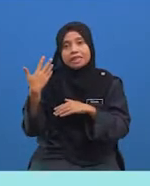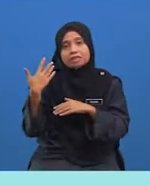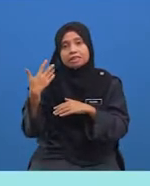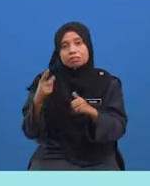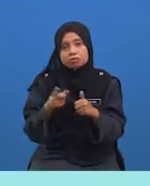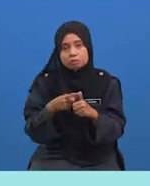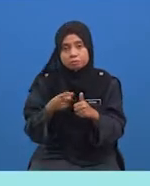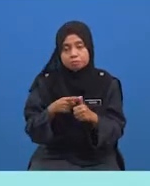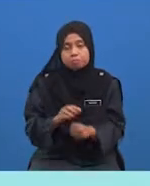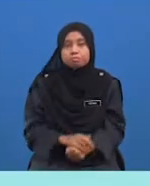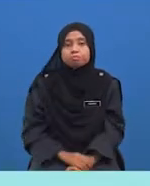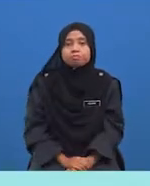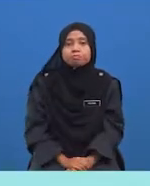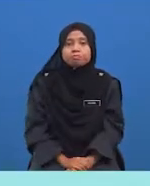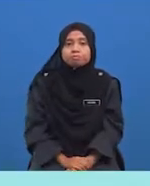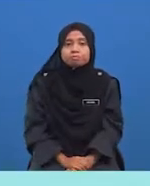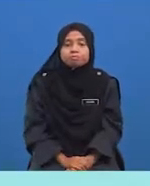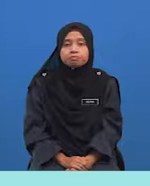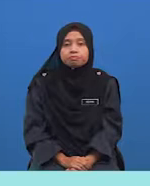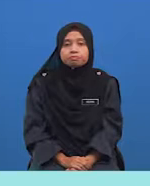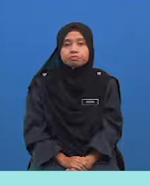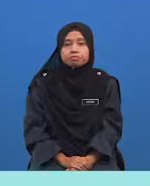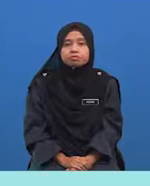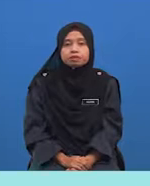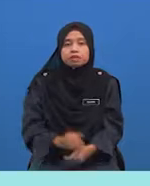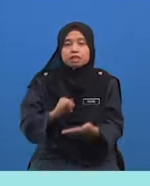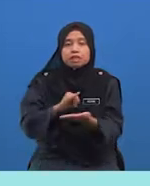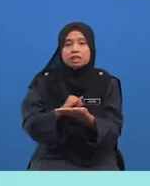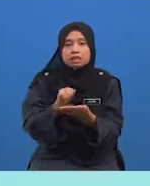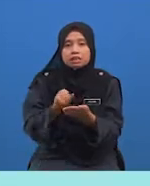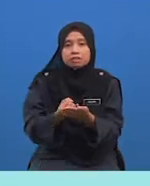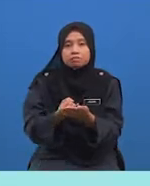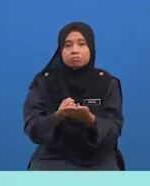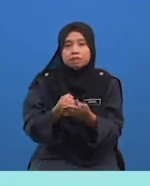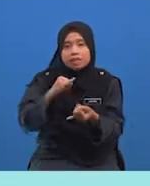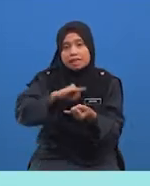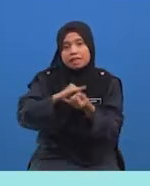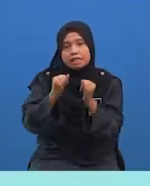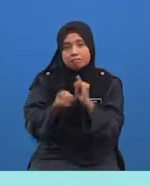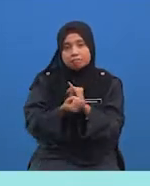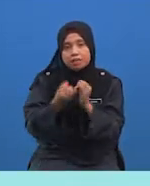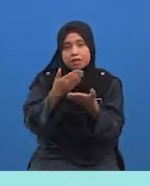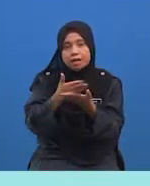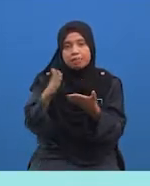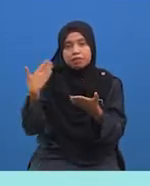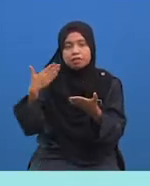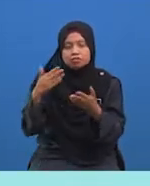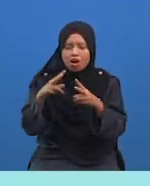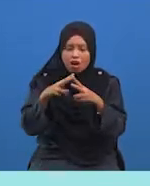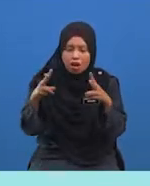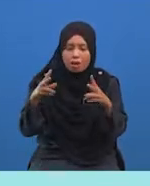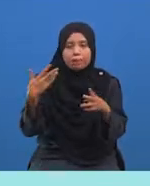Iklim pertama dalam zon panas ialah iklim gurun panas. Musim panas yang sangat